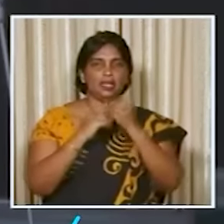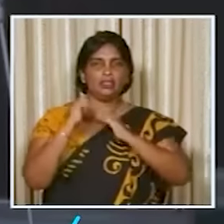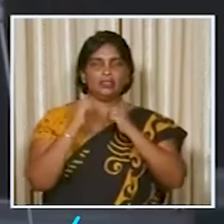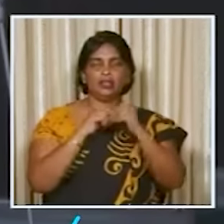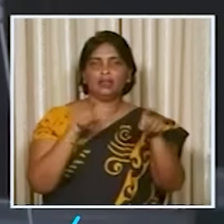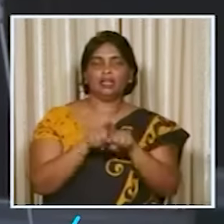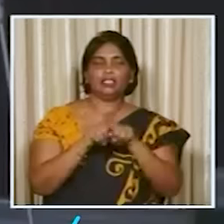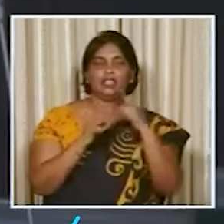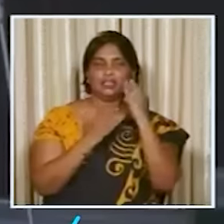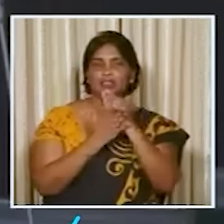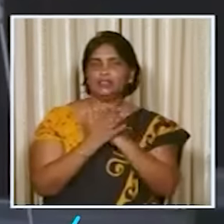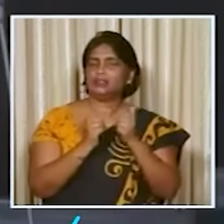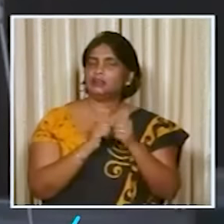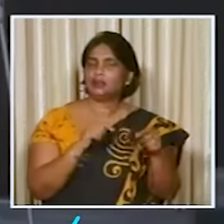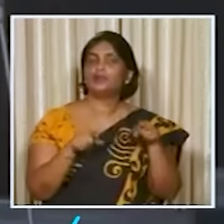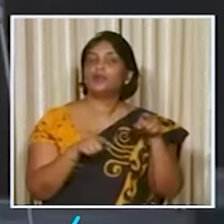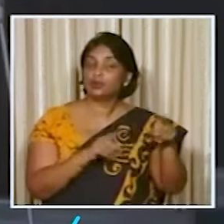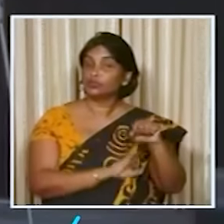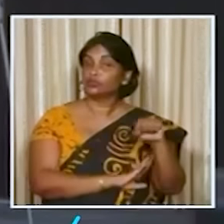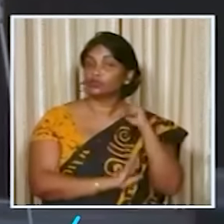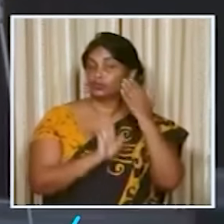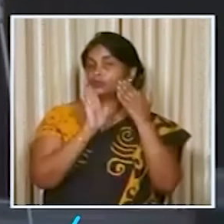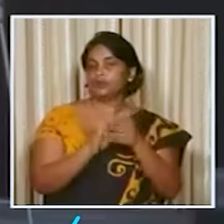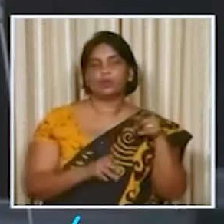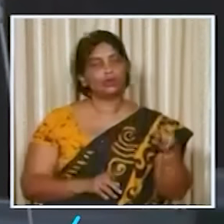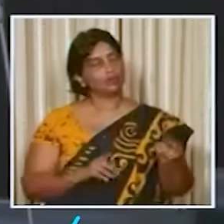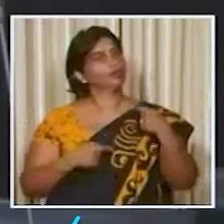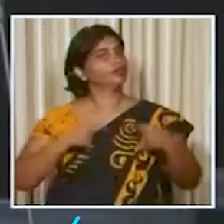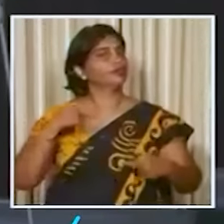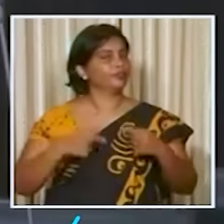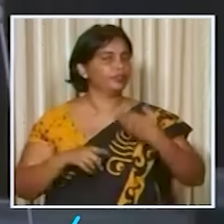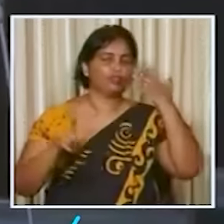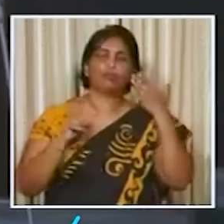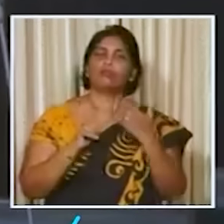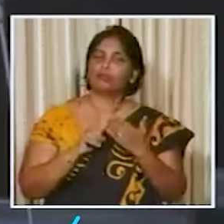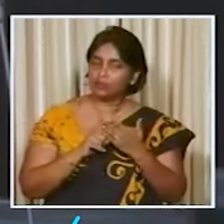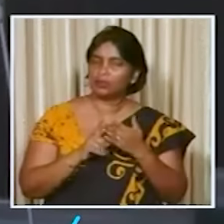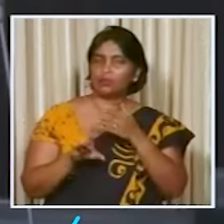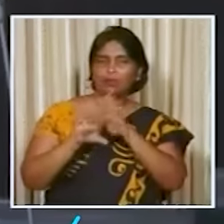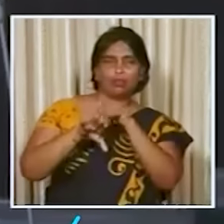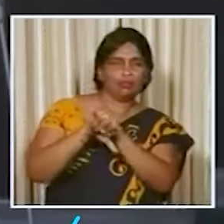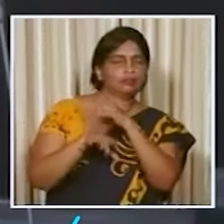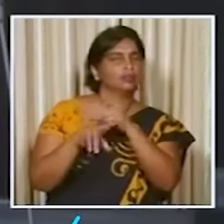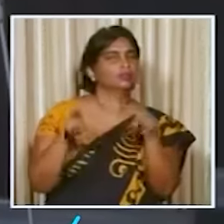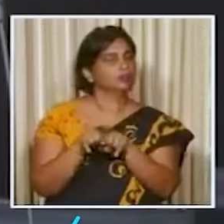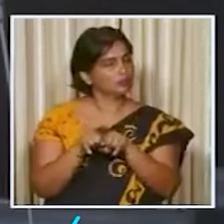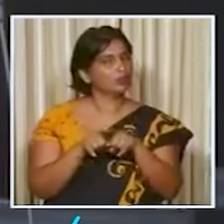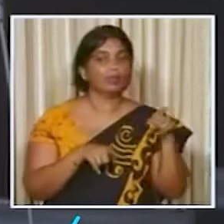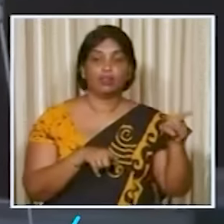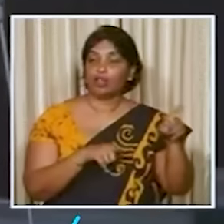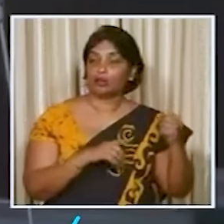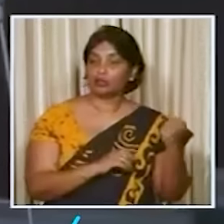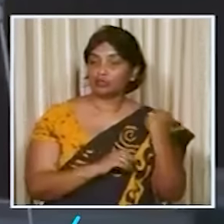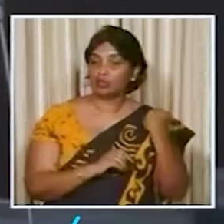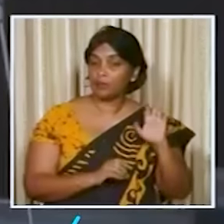කිසිම දේශපාලන පක්ෂයකට නැහැ. ඔවුන් කරන්නේ ඔවුන්ගේ හයිය පෙන්වන්න විවාද ගැන කතා කරලා උසුළු විසුළු කරලා ඔවුන්ගේ හයිය තියනවද